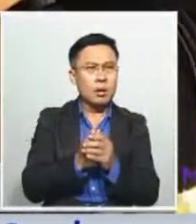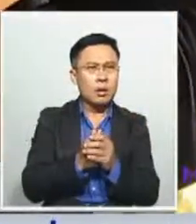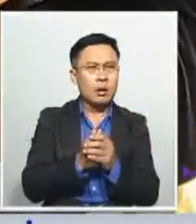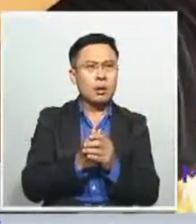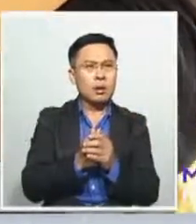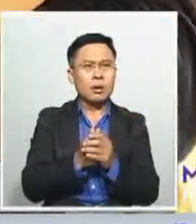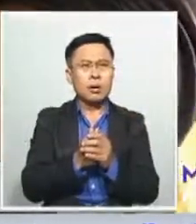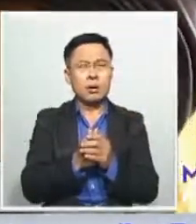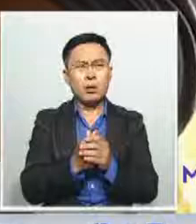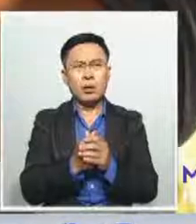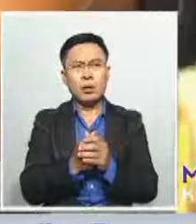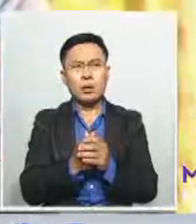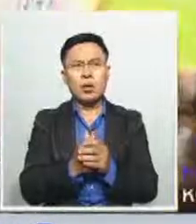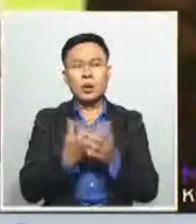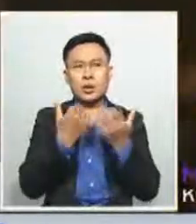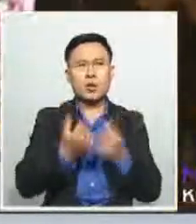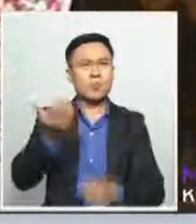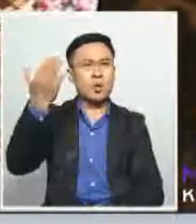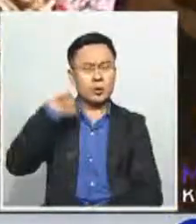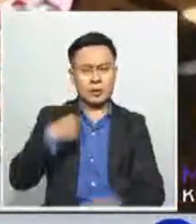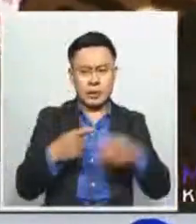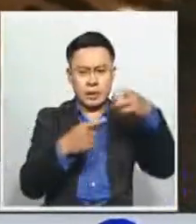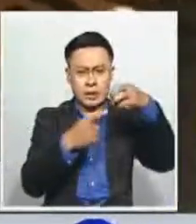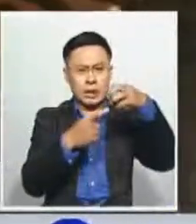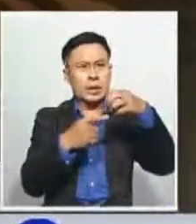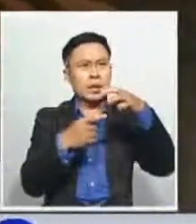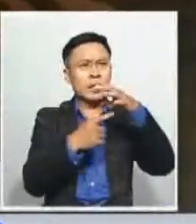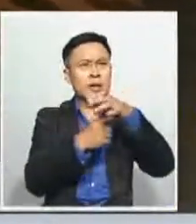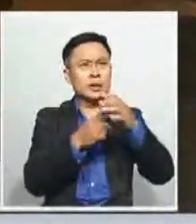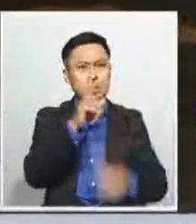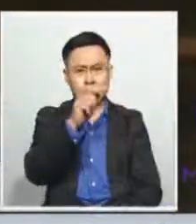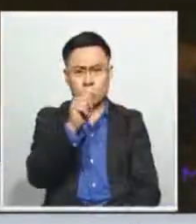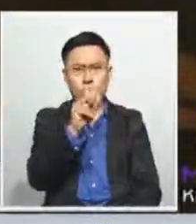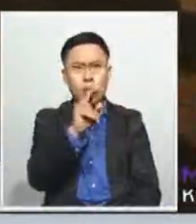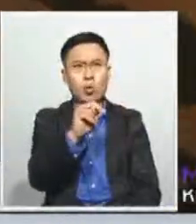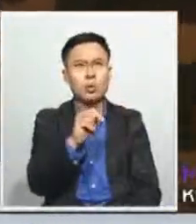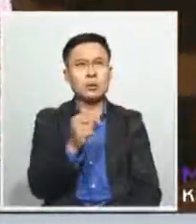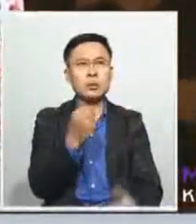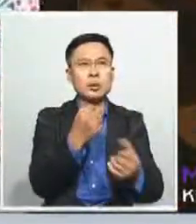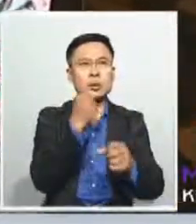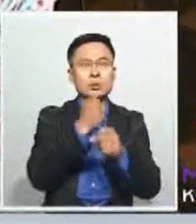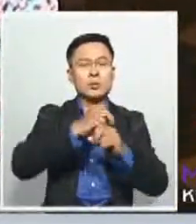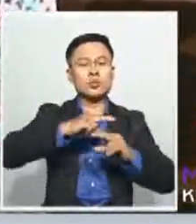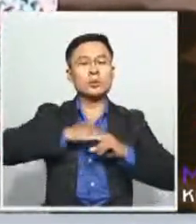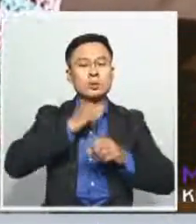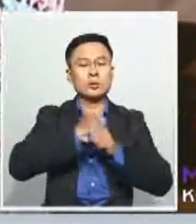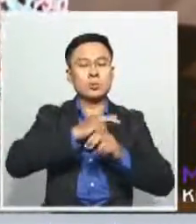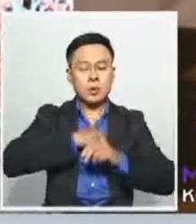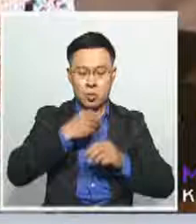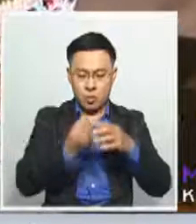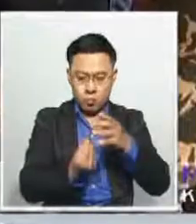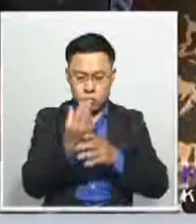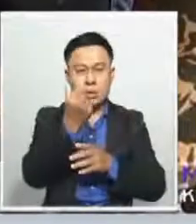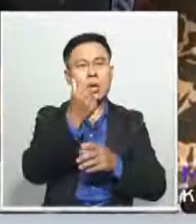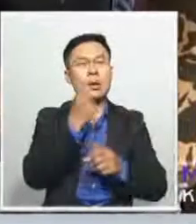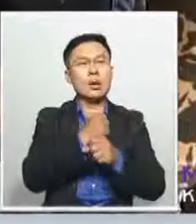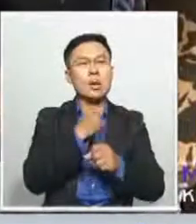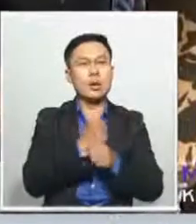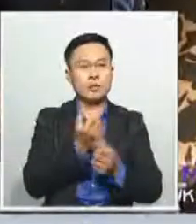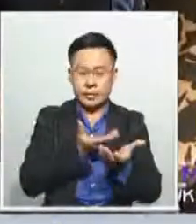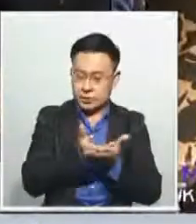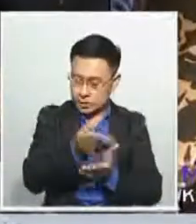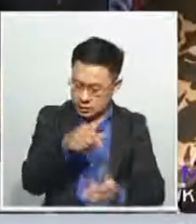ะเห็ดขอนสมัยเด็กๆเนี่ยต้องไปเก็บเอาขอนมะม่วงธรรมชาติ เดี๋ยวนี้ เราไม่ต้องแล้ว ไม่ต้องลำบากมาซื้